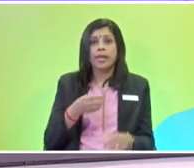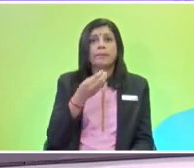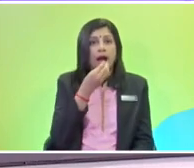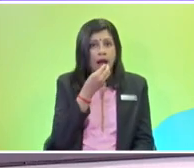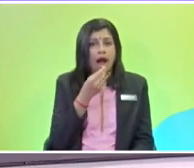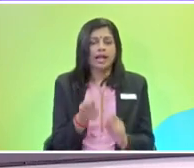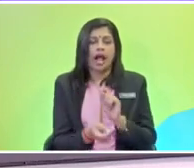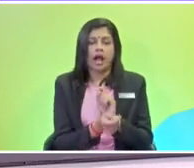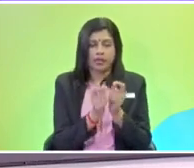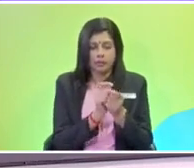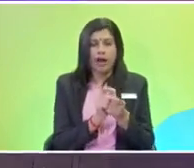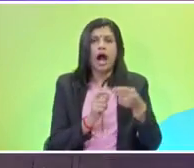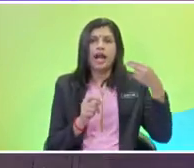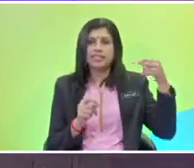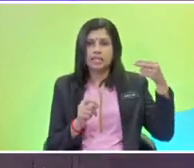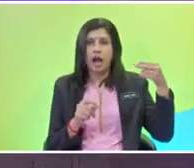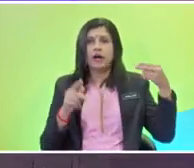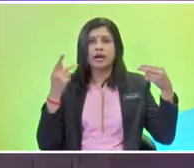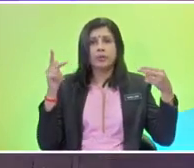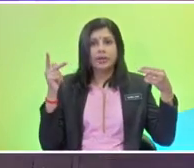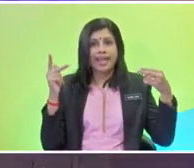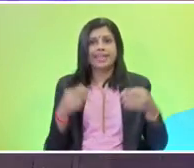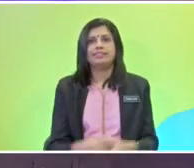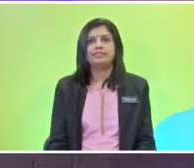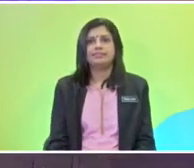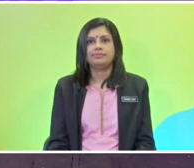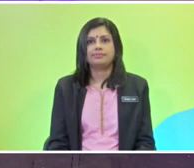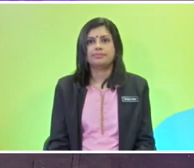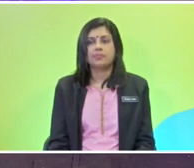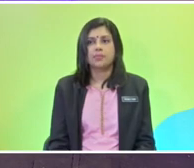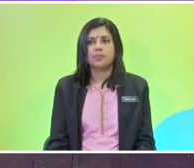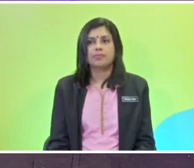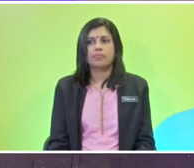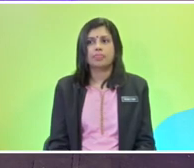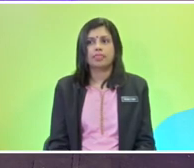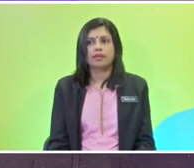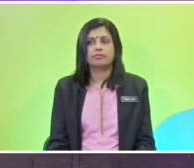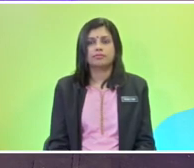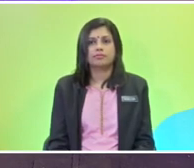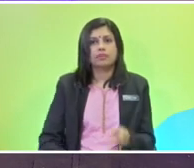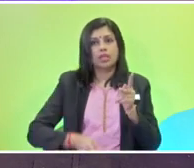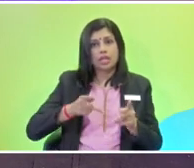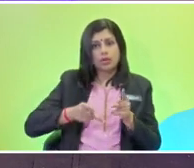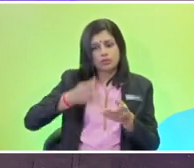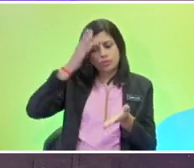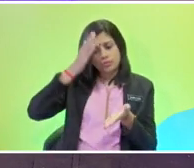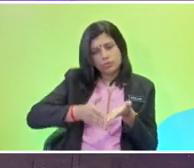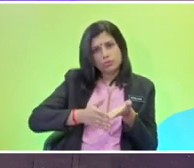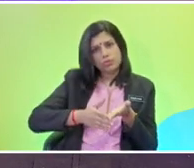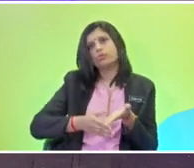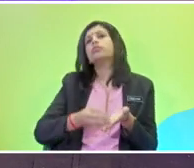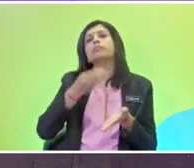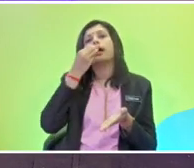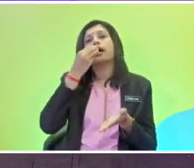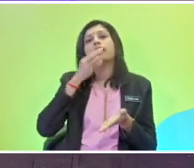warna kuning. Okey. Besarkan buah dia. Besar cikgu, tapi cikgu ini kan kalaulah saya potong, saya makan, rasa apa